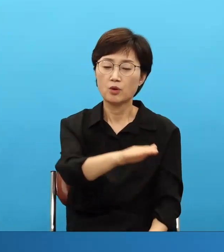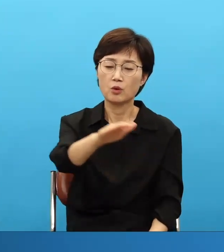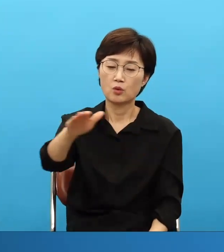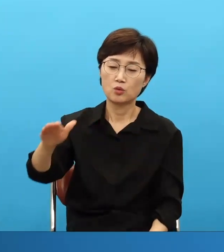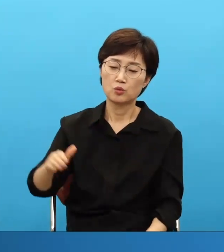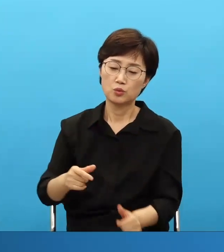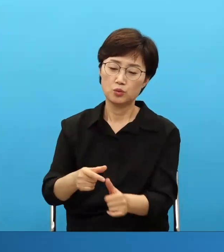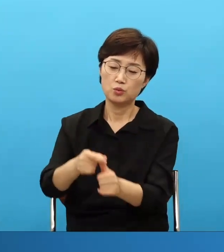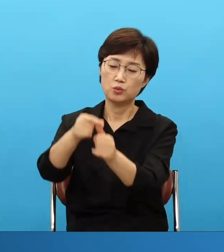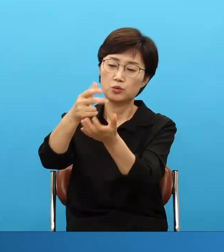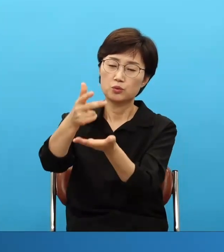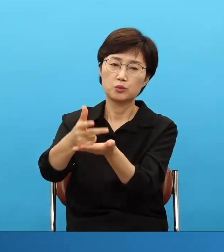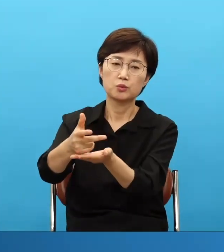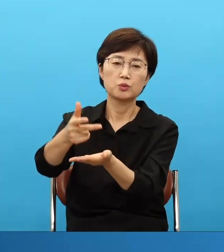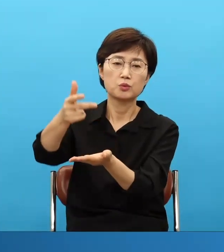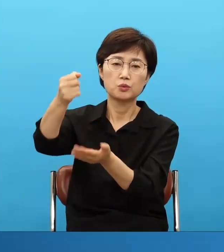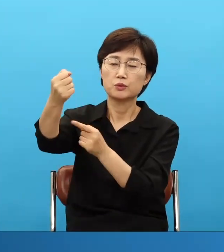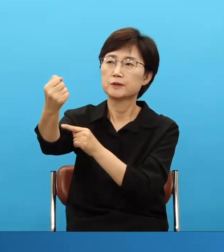승리하라